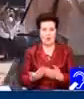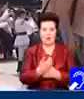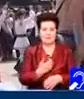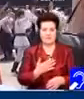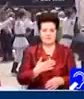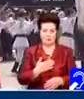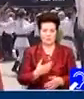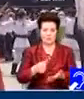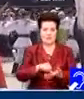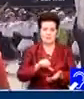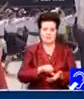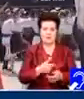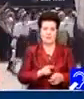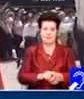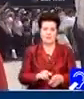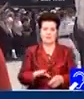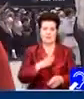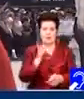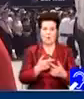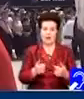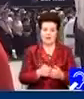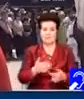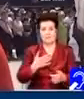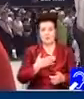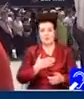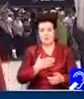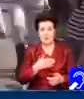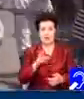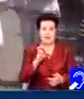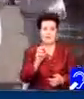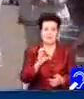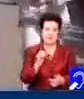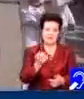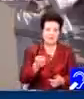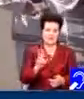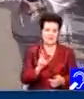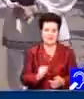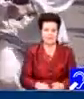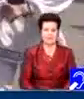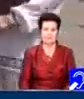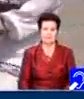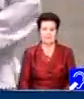oaspeții noștri și participanți la festivalul care îl organizăm și noi la Baclia Basarabeasca.